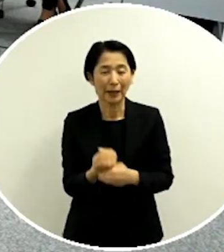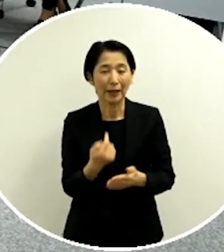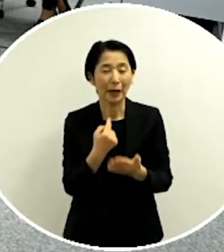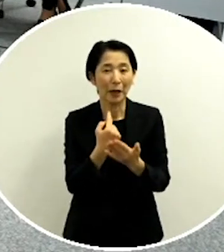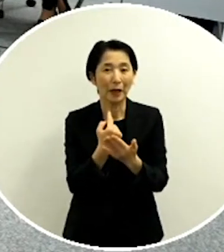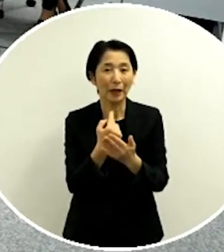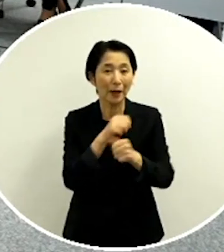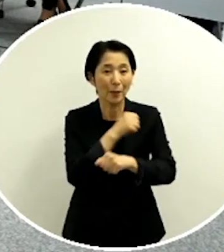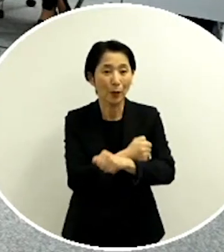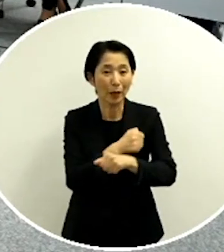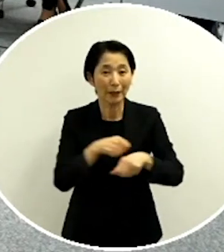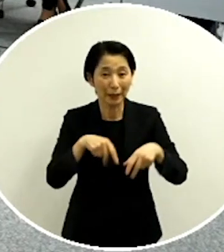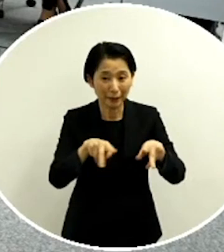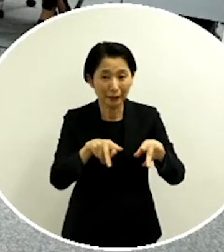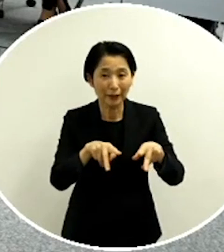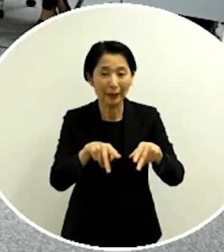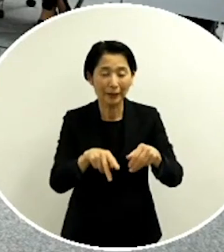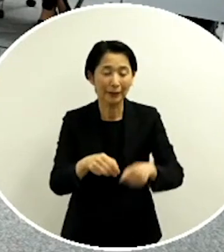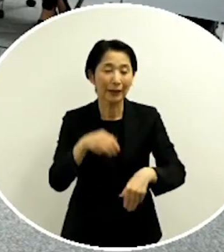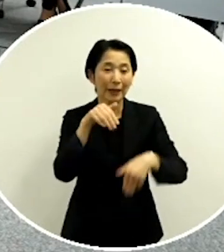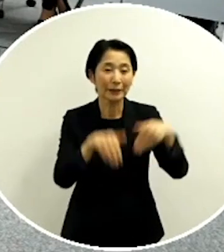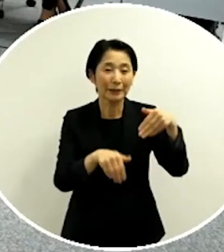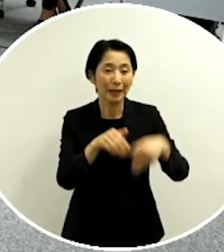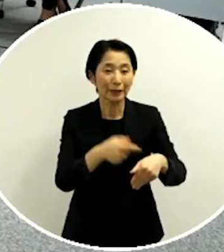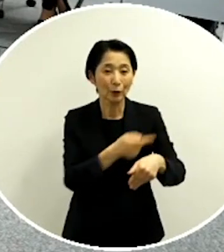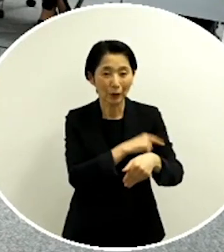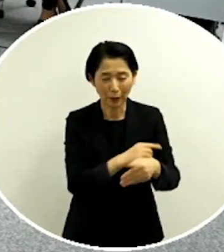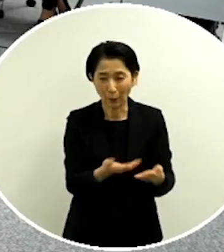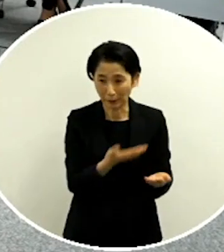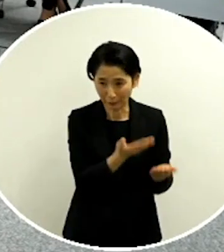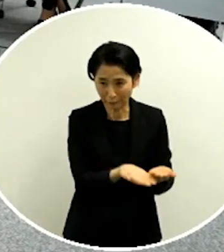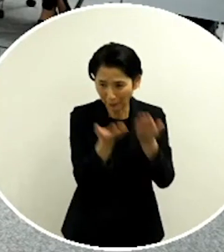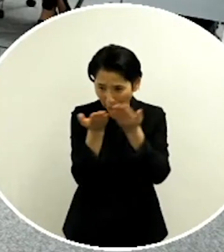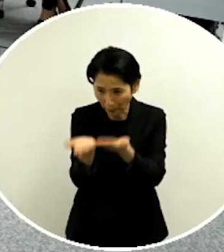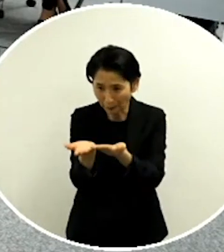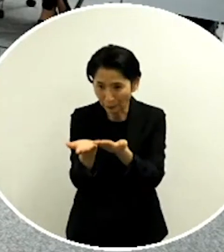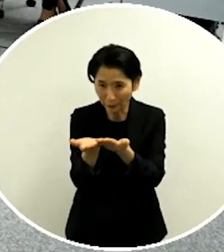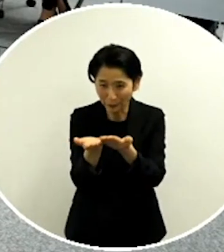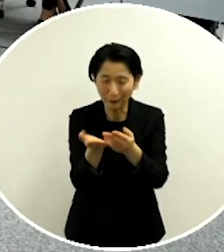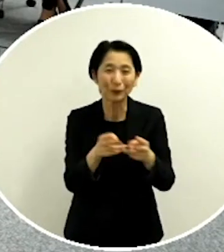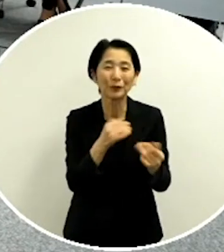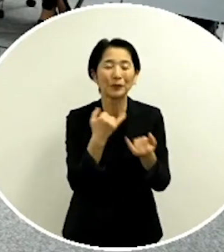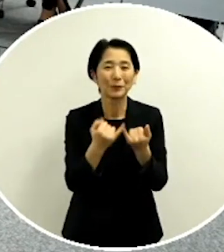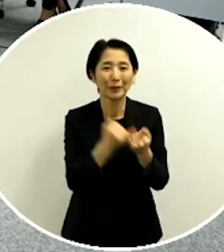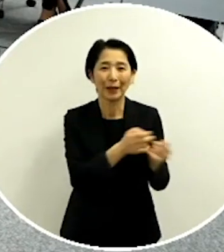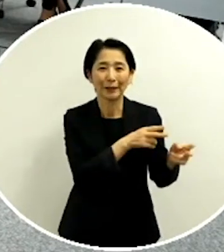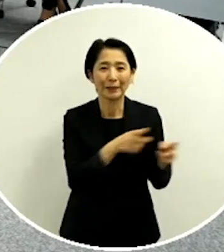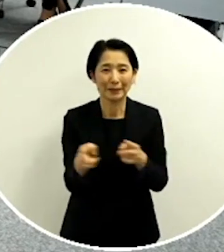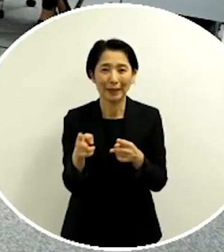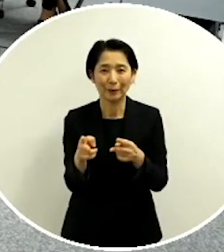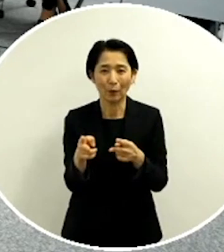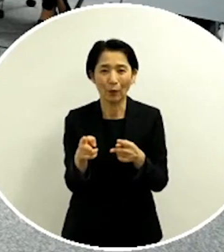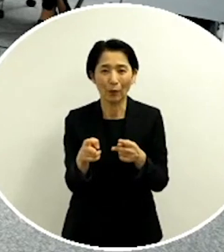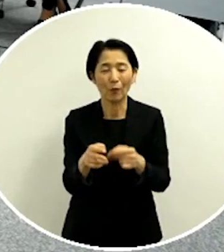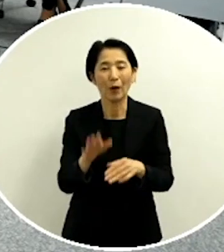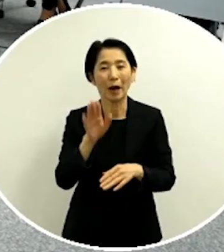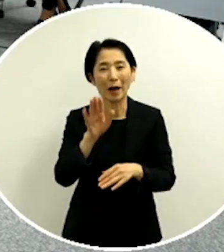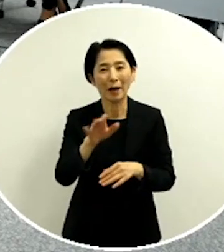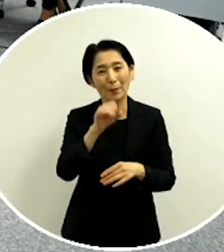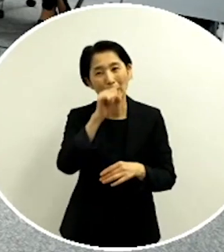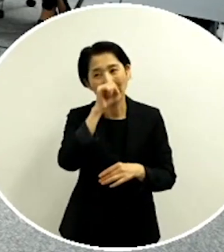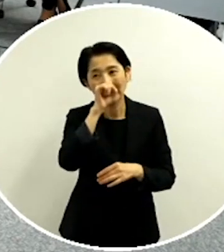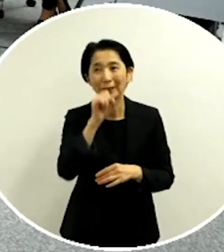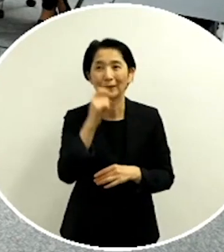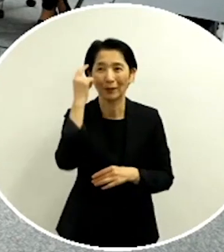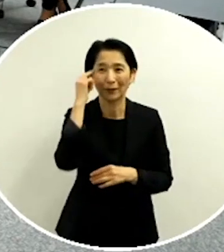選挙権をあげますよそういうちょっといっ堤防まあ+室とかすればいい